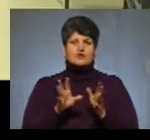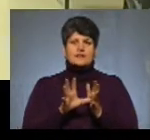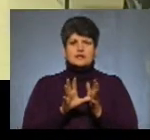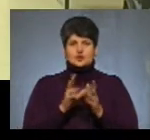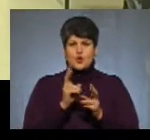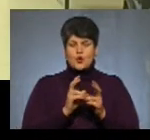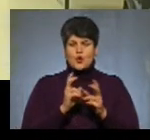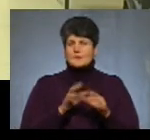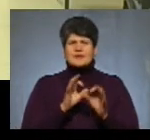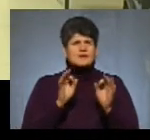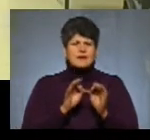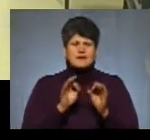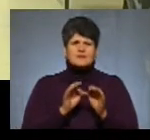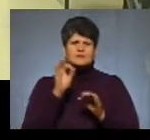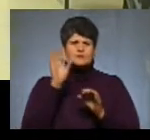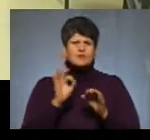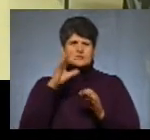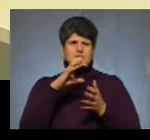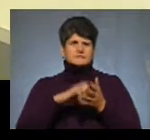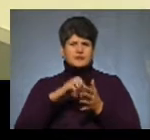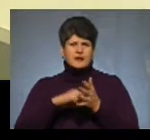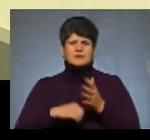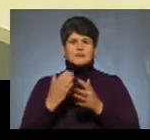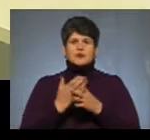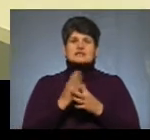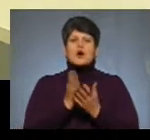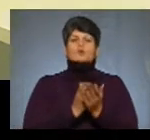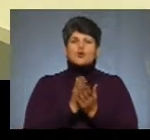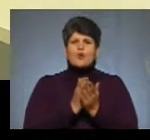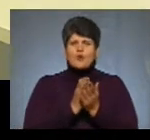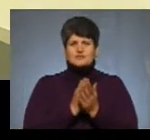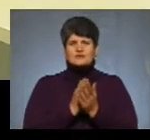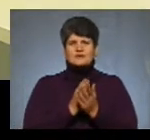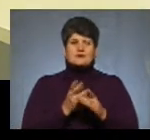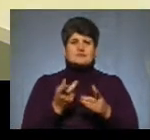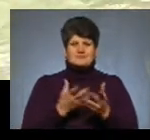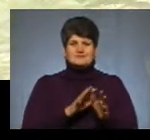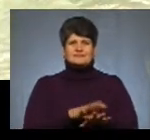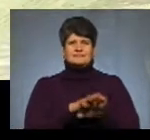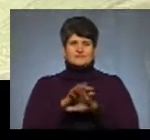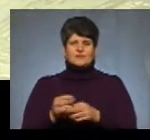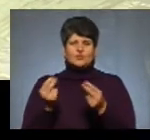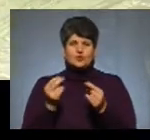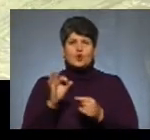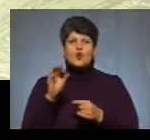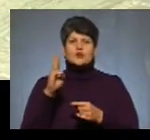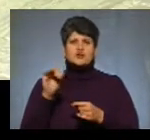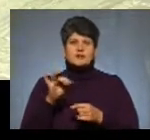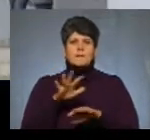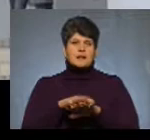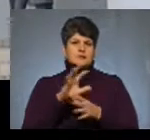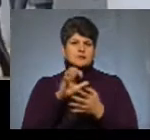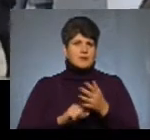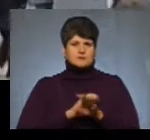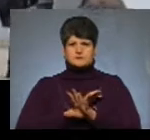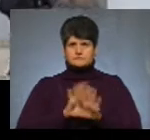комплексу. Ніяких комісій від субсидіантів та пільговиків за обслуговування їхніх персональних облікових рахунків Ощадбанк не братиме.